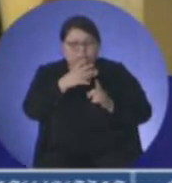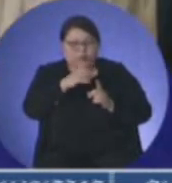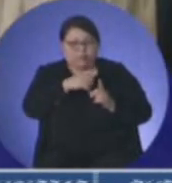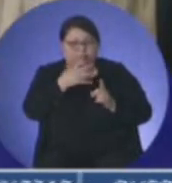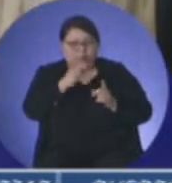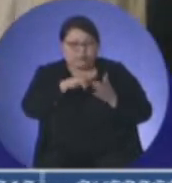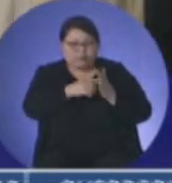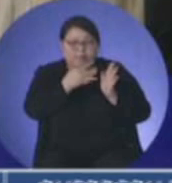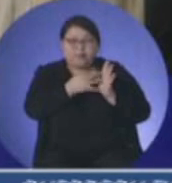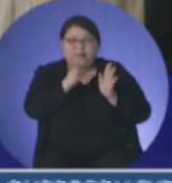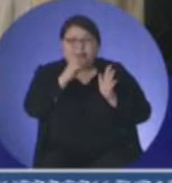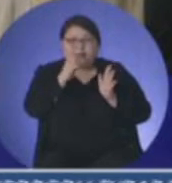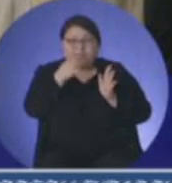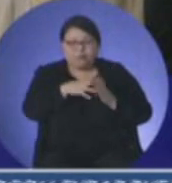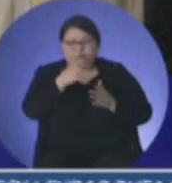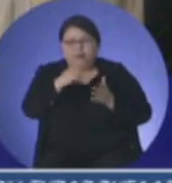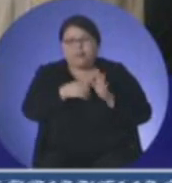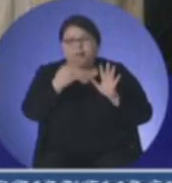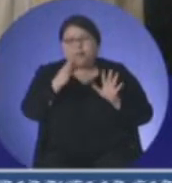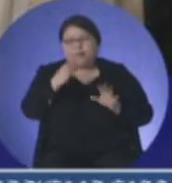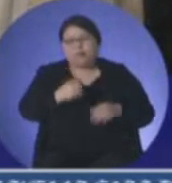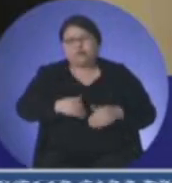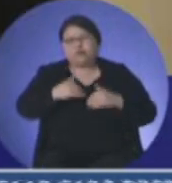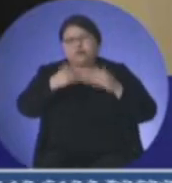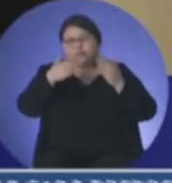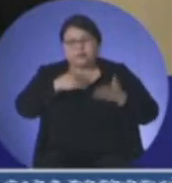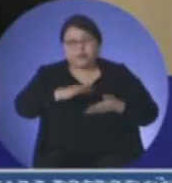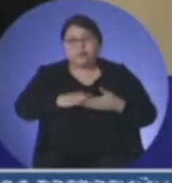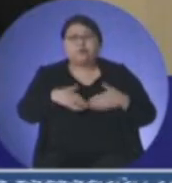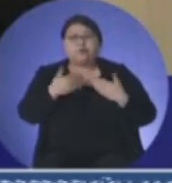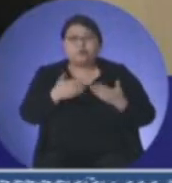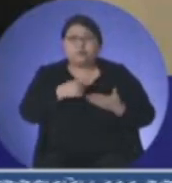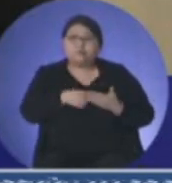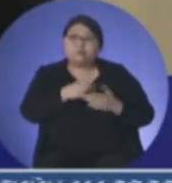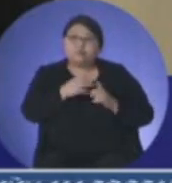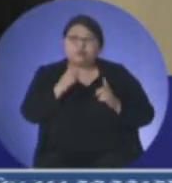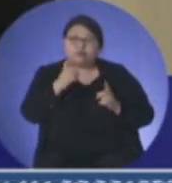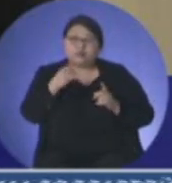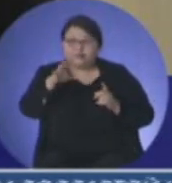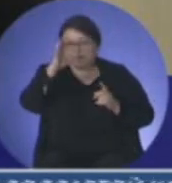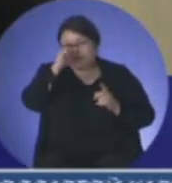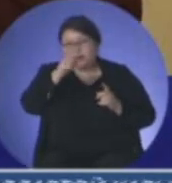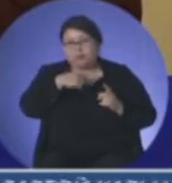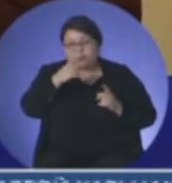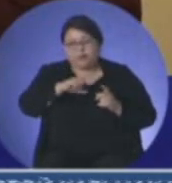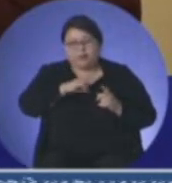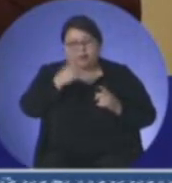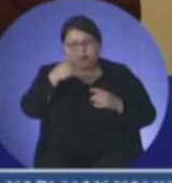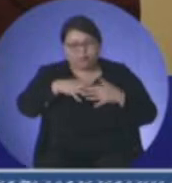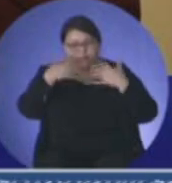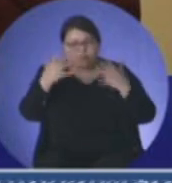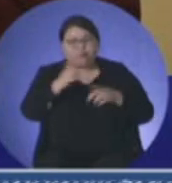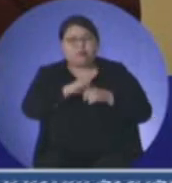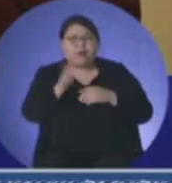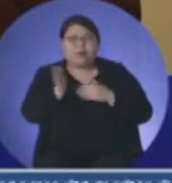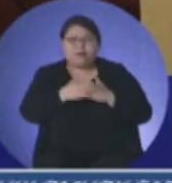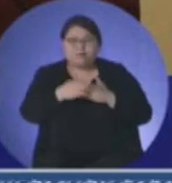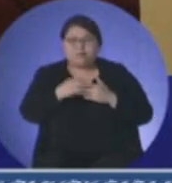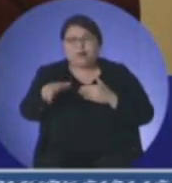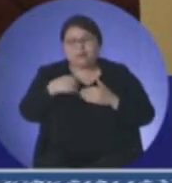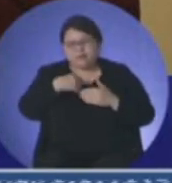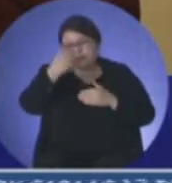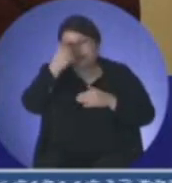болж 4.8% өссөн гэдгийг танилцуулсан юм а. За энэ үеэр ерөнхий сайд хүний эрхийн хамгийн том зөрчил бол авилга гээд засгийн